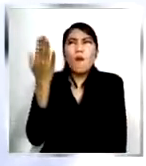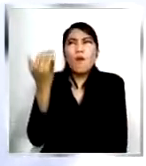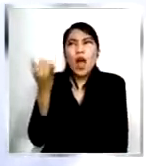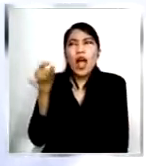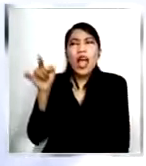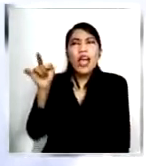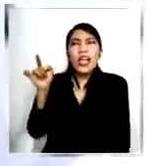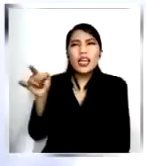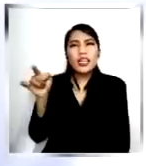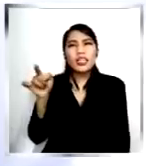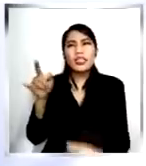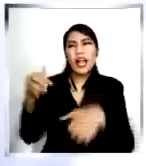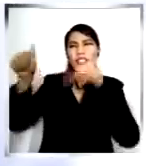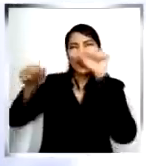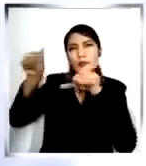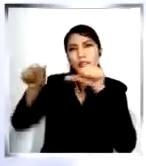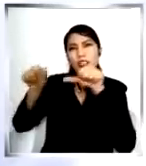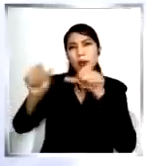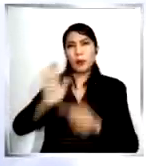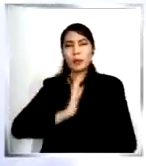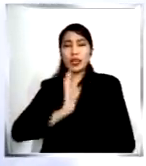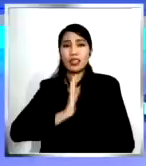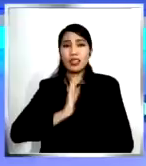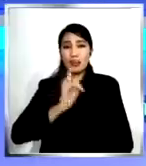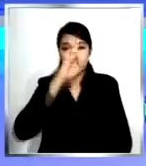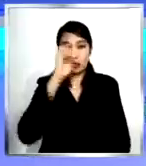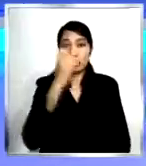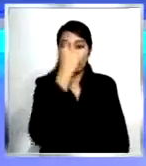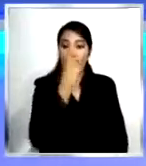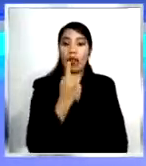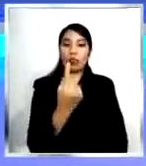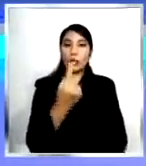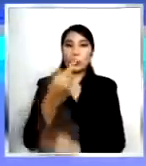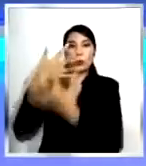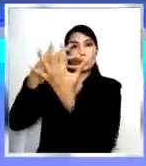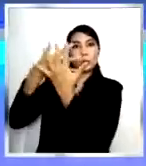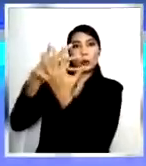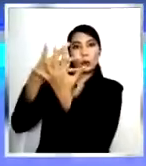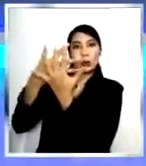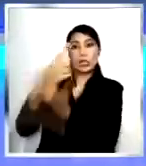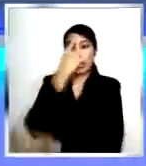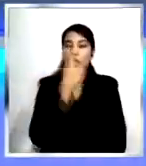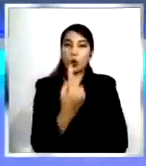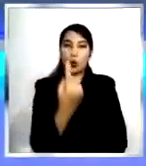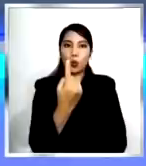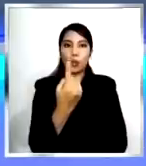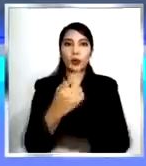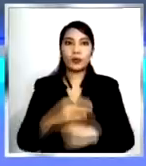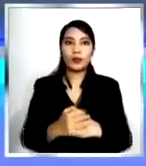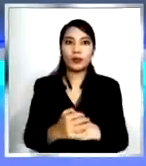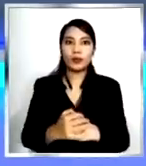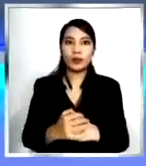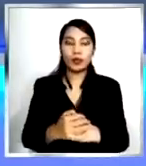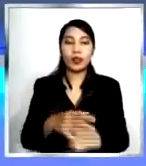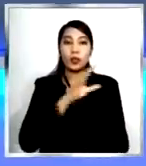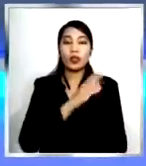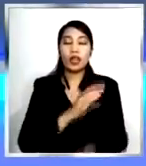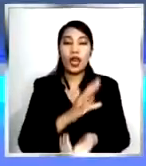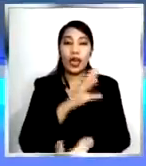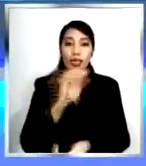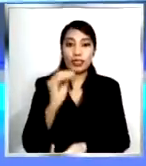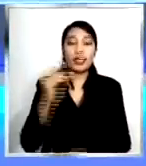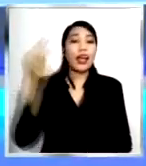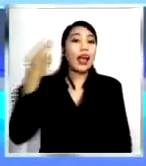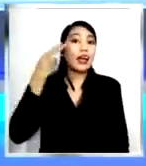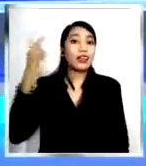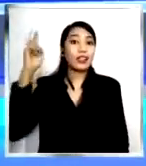na kulungan sa Camp Aguinaldo si Pemberton? Ganito rin ang saloobin ng takapagsalita ng Pangulo si Harry Roque na tumayo noong